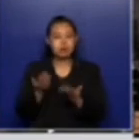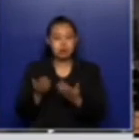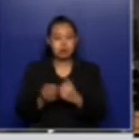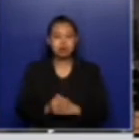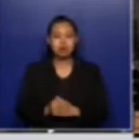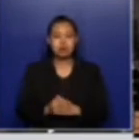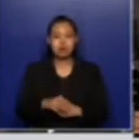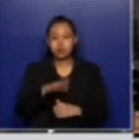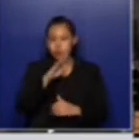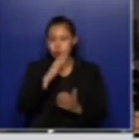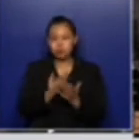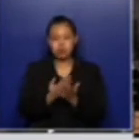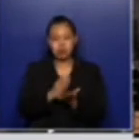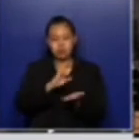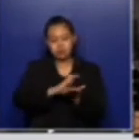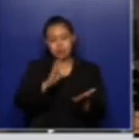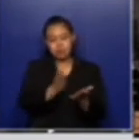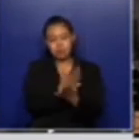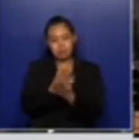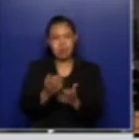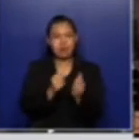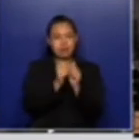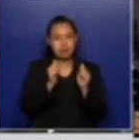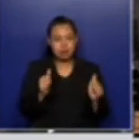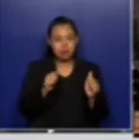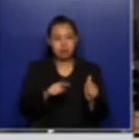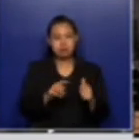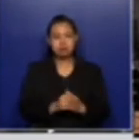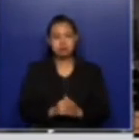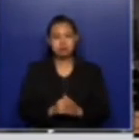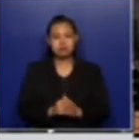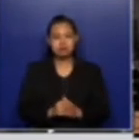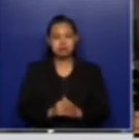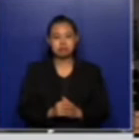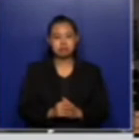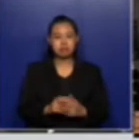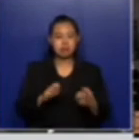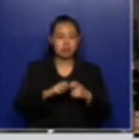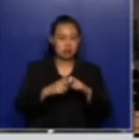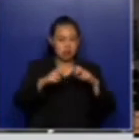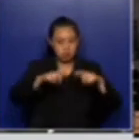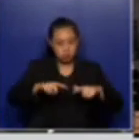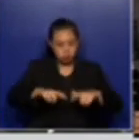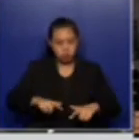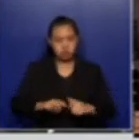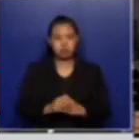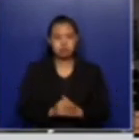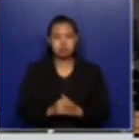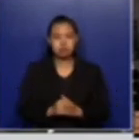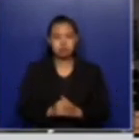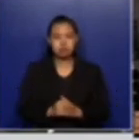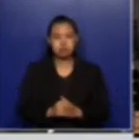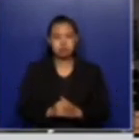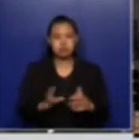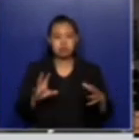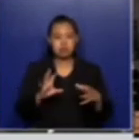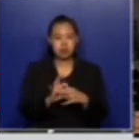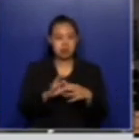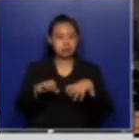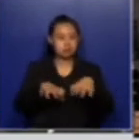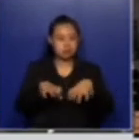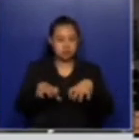ดสรรงบประมาณดีๆเนี่ยท่านประธานเราสามารถที่จะลดงบประมาณในเรื่องของการจัดการงบประมา